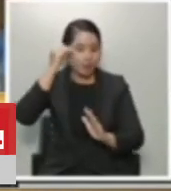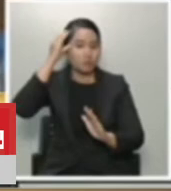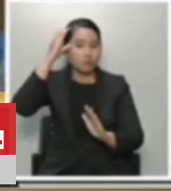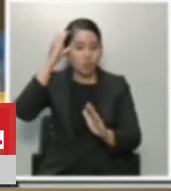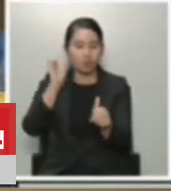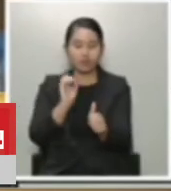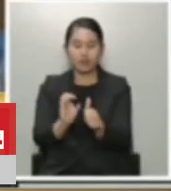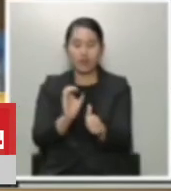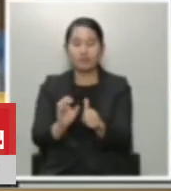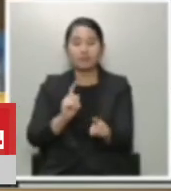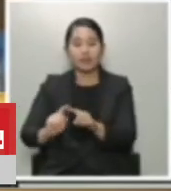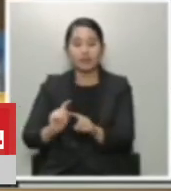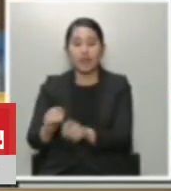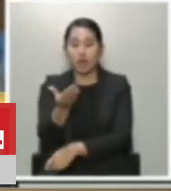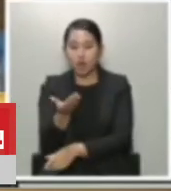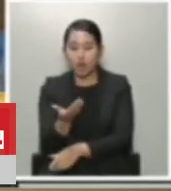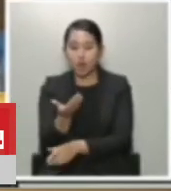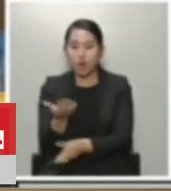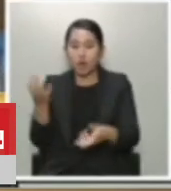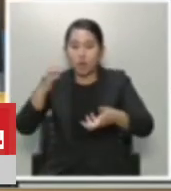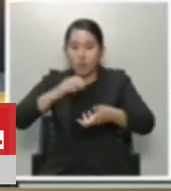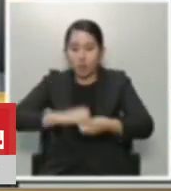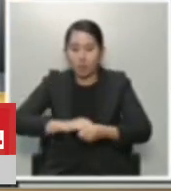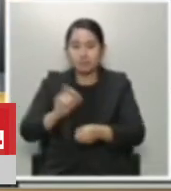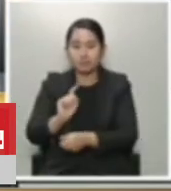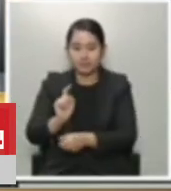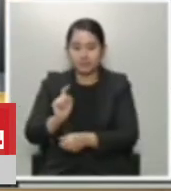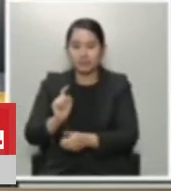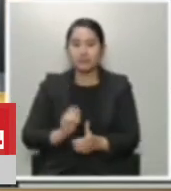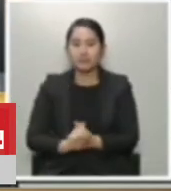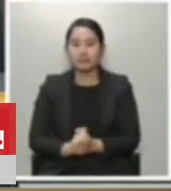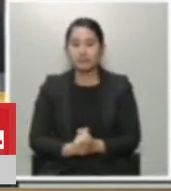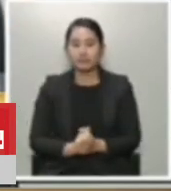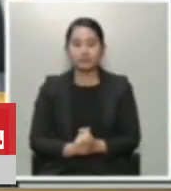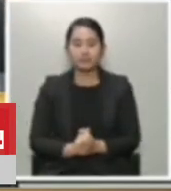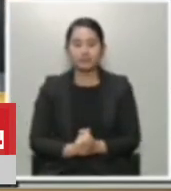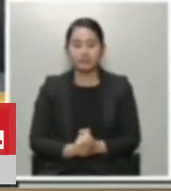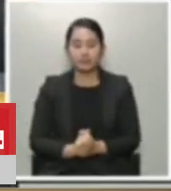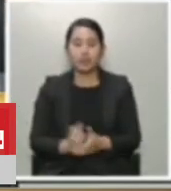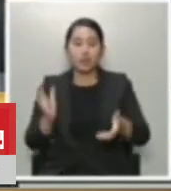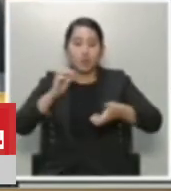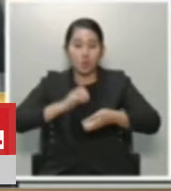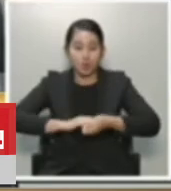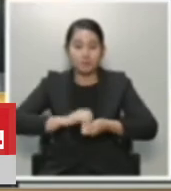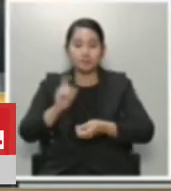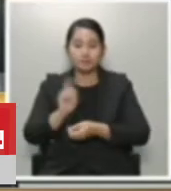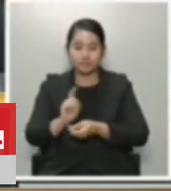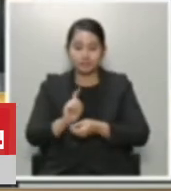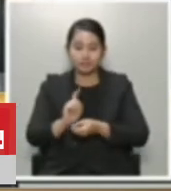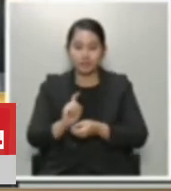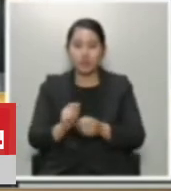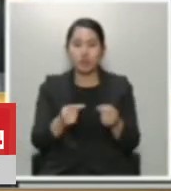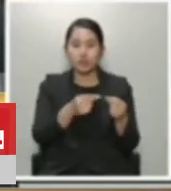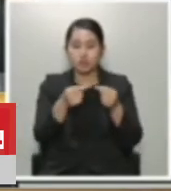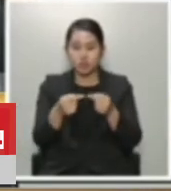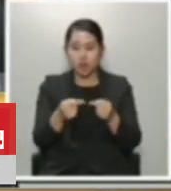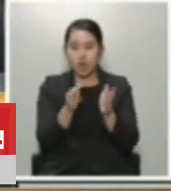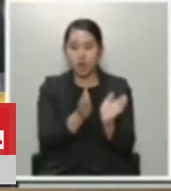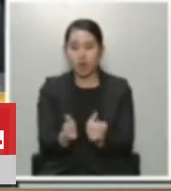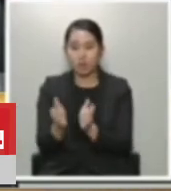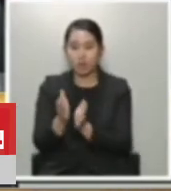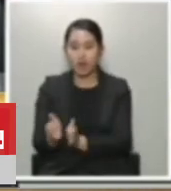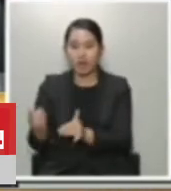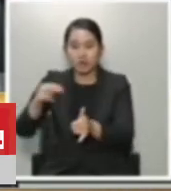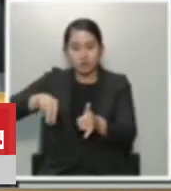หรือว่าขอความร่วมมือสำหรับคนกลุ่มนี้ในการที่จะนะครับให้ความร่วมมือในการที่จะเข้าสู่กระบวนการในการตรว